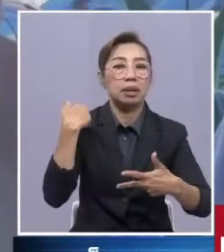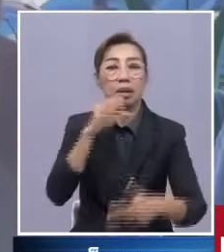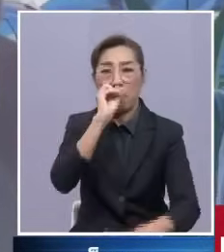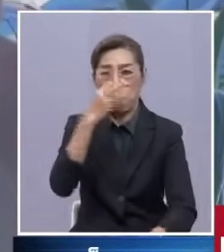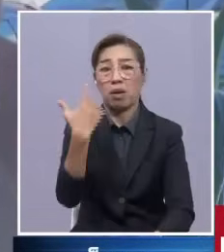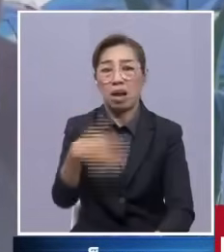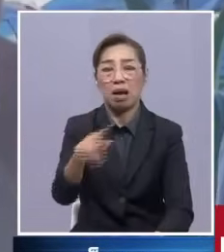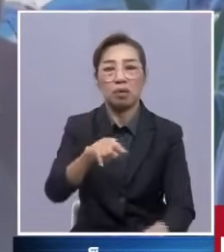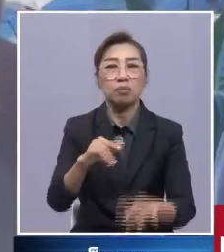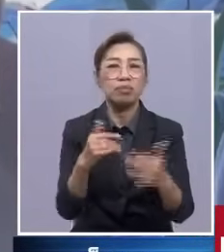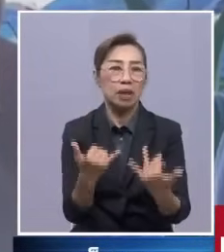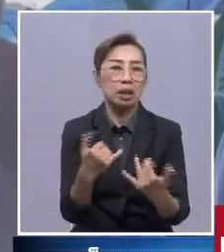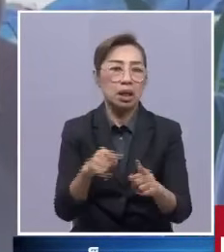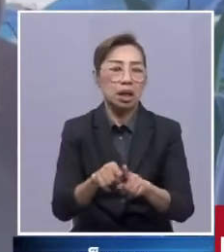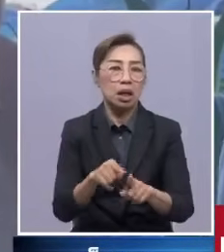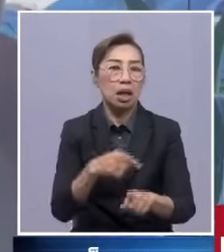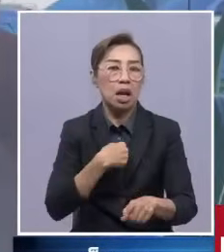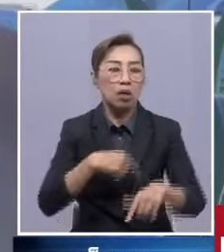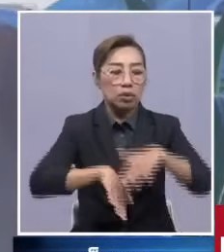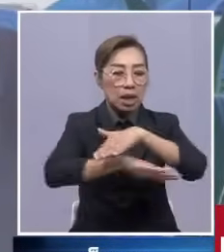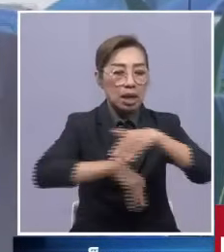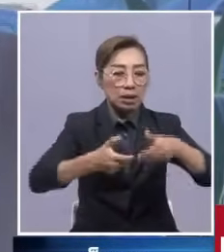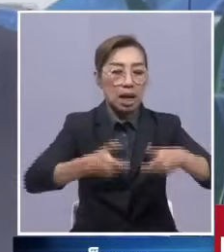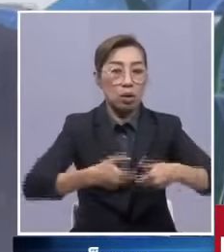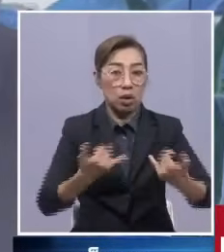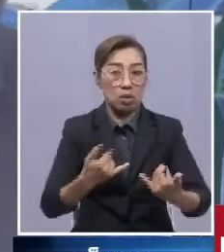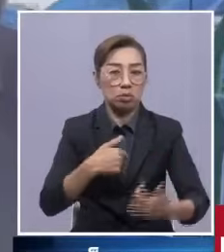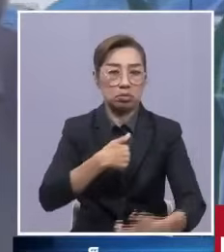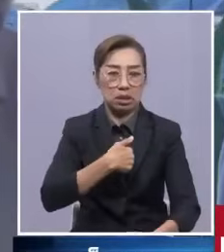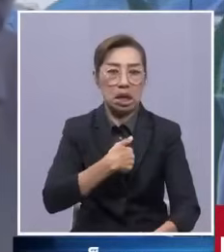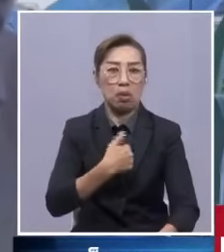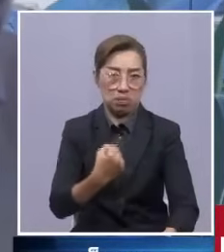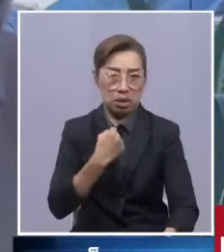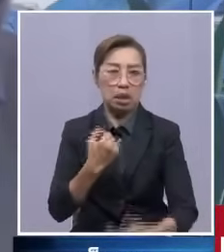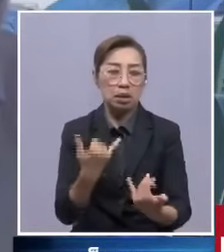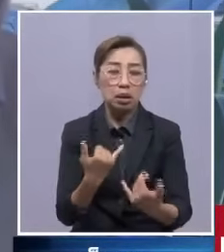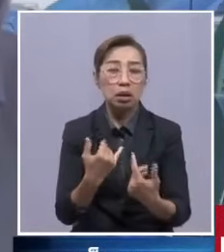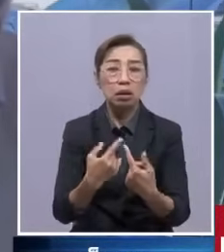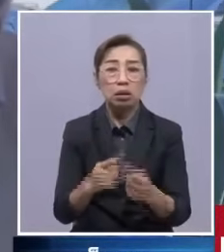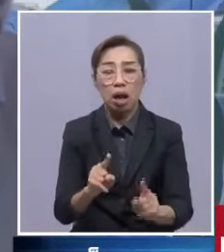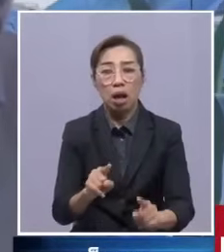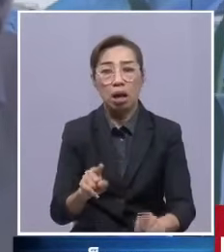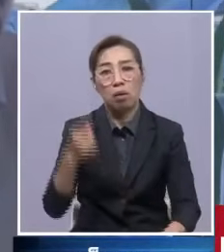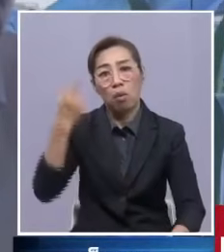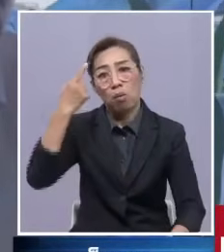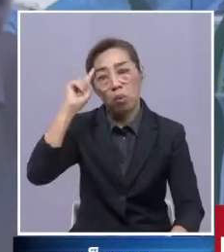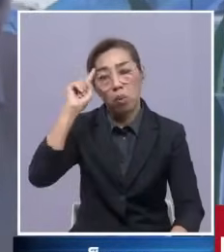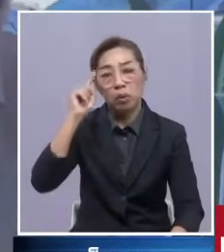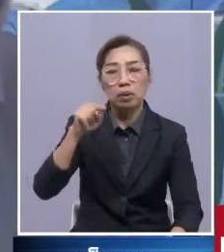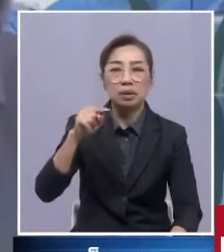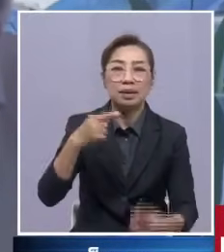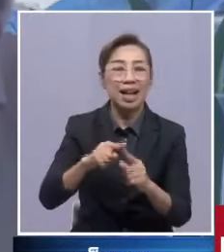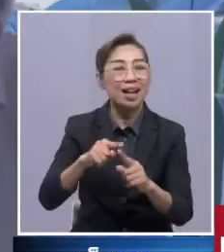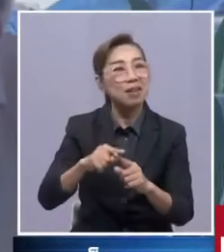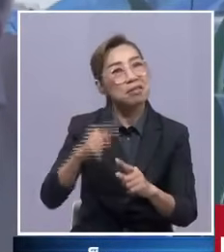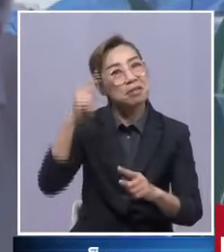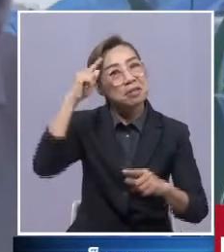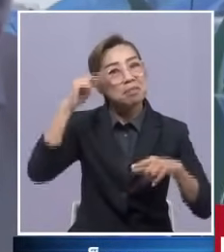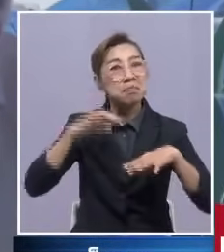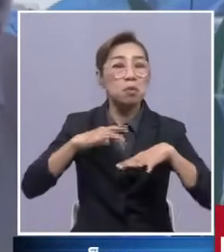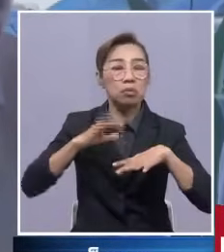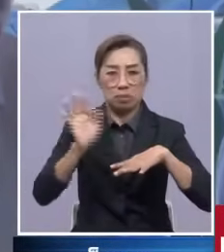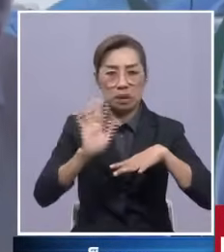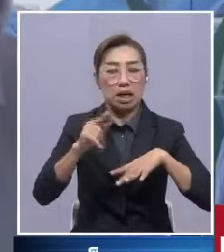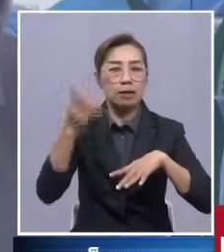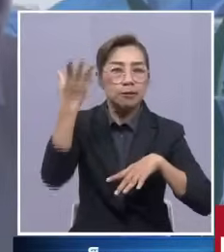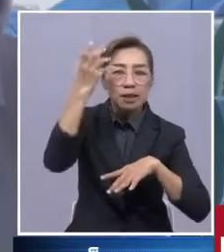ครับเบื้องต้นเราเชื่อมั่นตามพยานหลักฐานที่เรานำสืบมาทั้งหมดนะครับแต่ว่าเราก็ไม่ได้ประมาทอะไรหรือกังวลอะไรนะครับเพียง